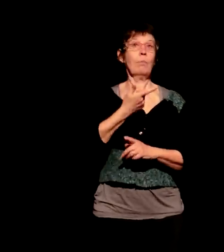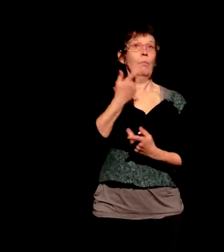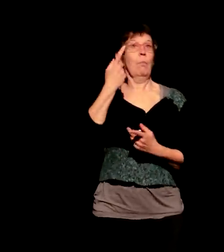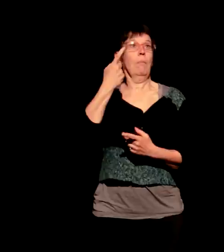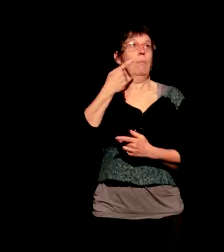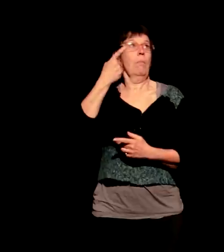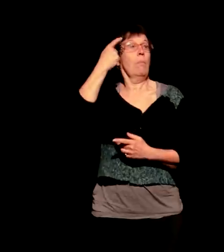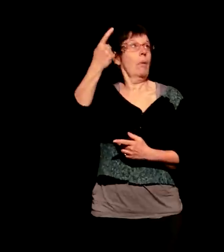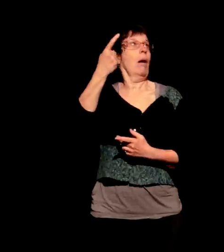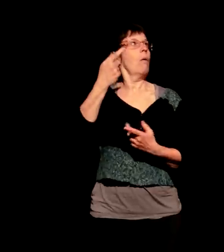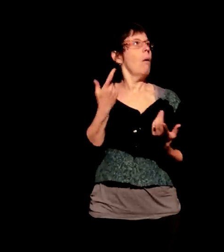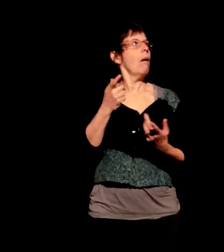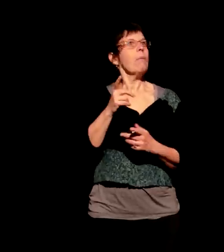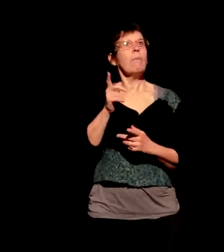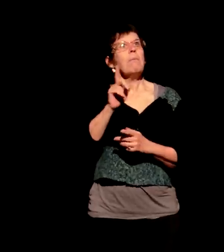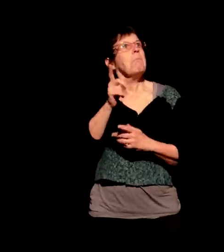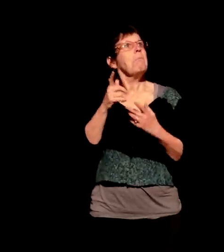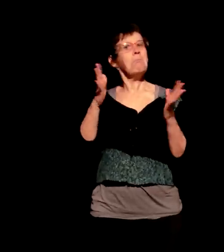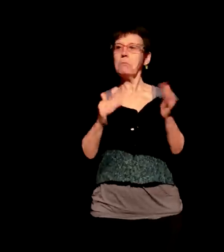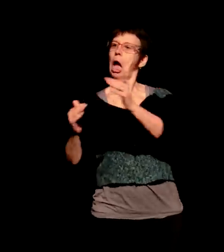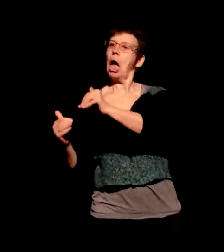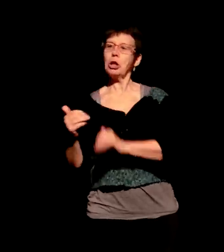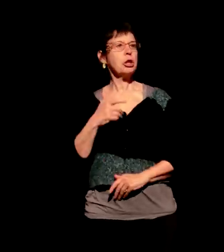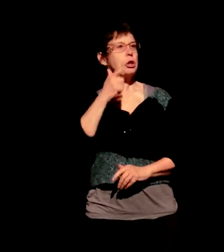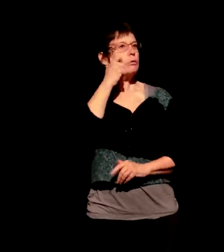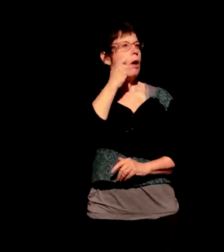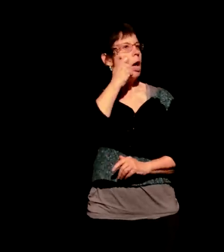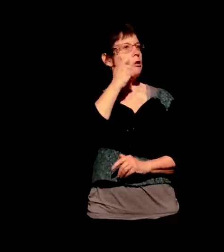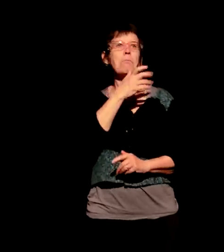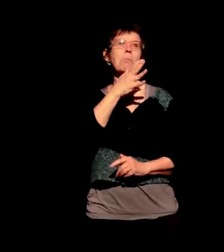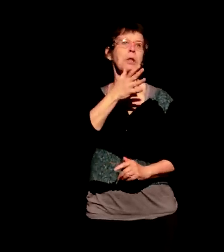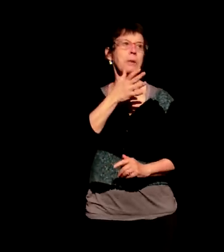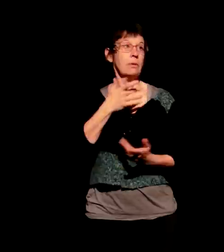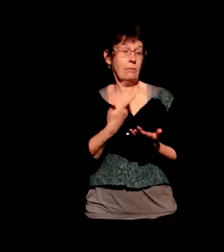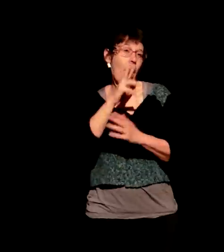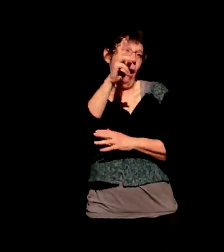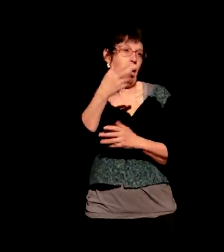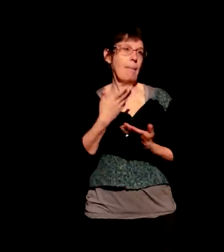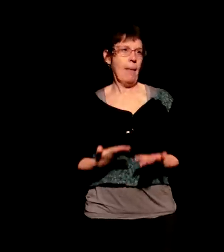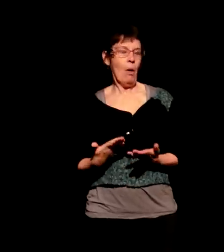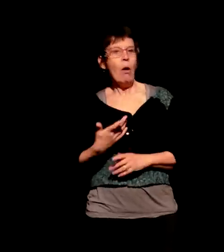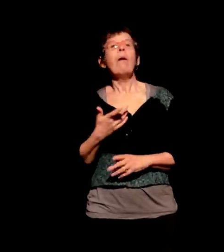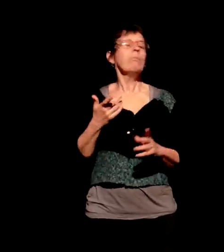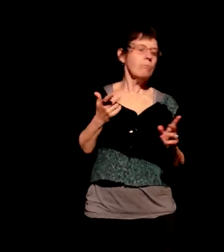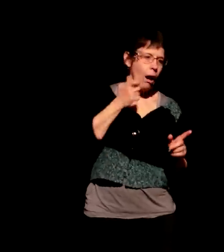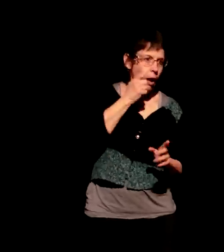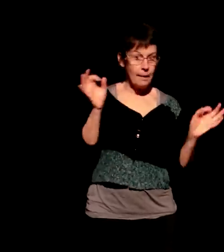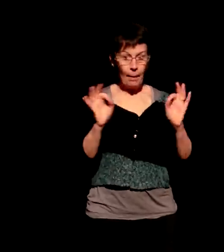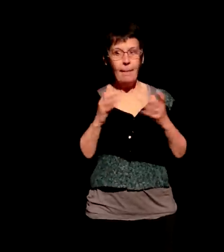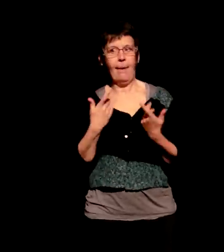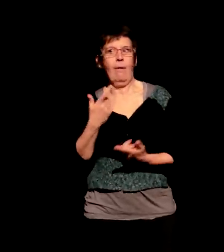races ». Ça arrive que des gens disent ça. Mais c'est assez rare parce que même s'il n'y a pas de race, les gens voient bien qu'il y a du racisme, qu'il y a des insultes,